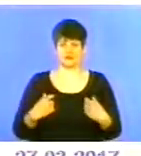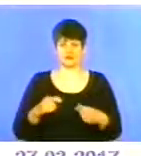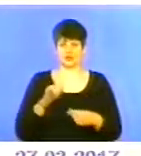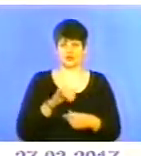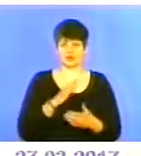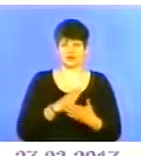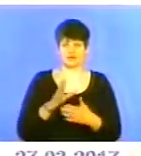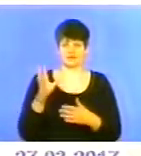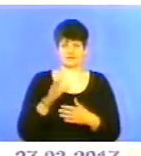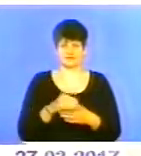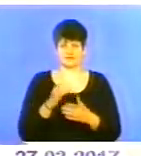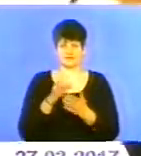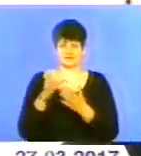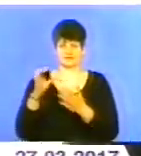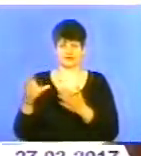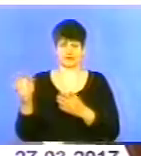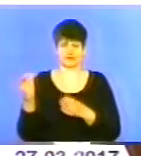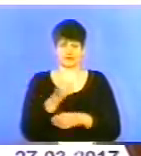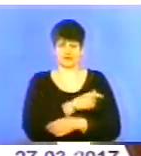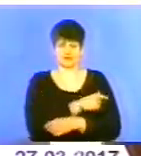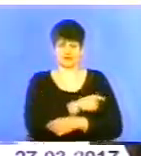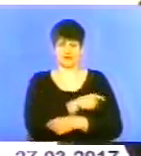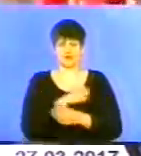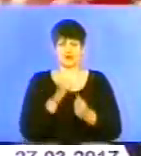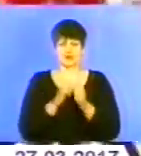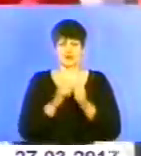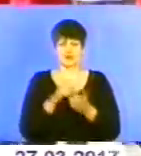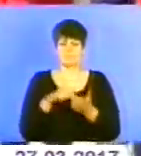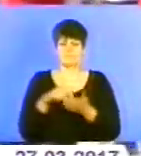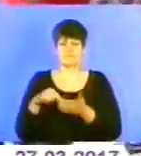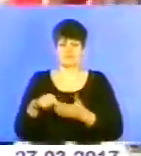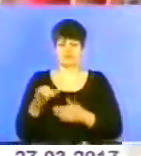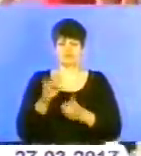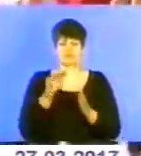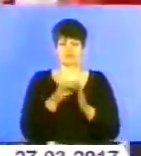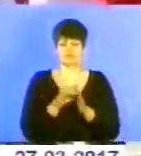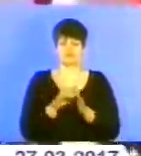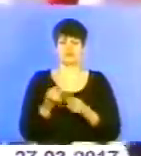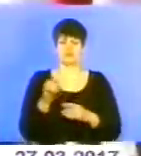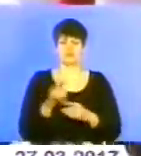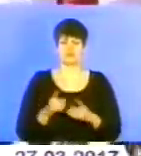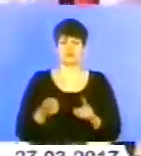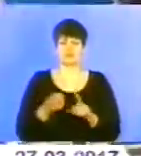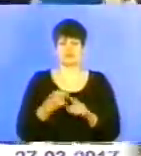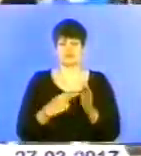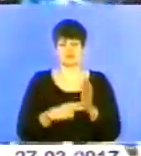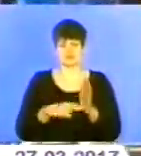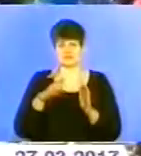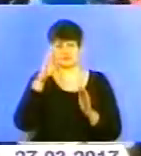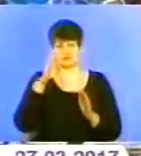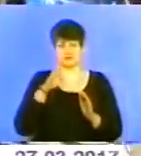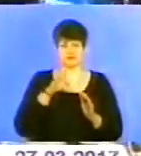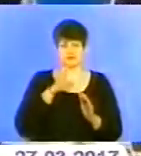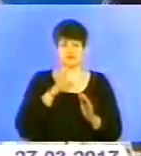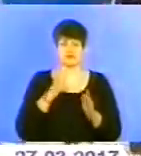всі шеврони кожного міста, в яке він потрапляє. До флешмобу долучилися 70 юнаків та дівчат. Вони